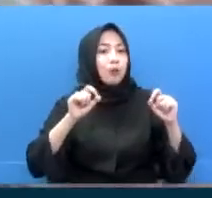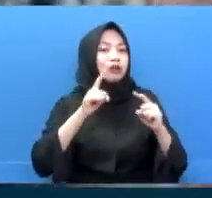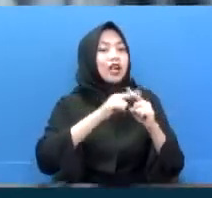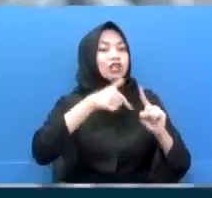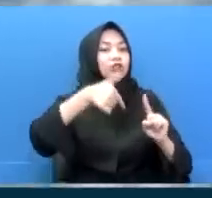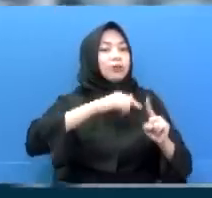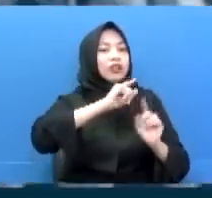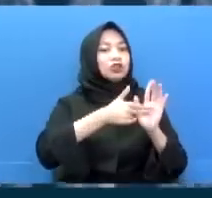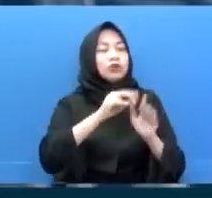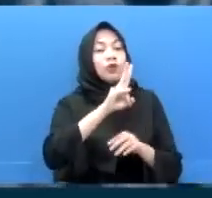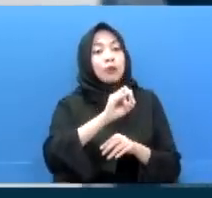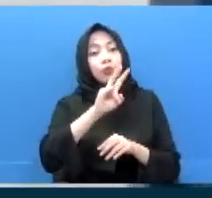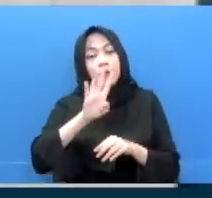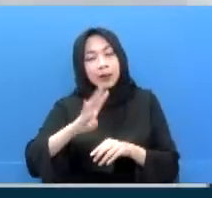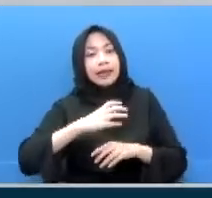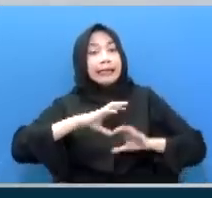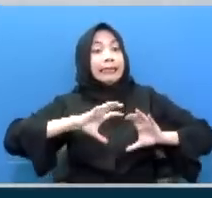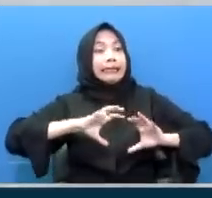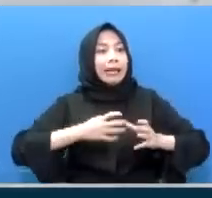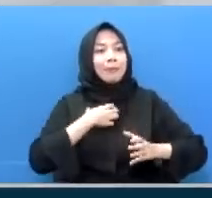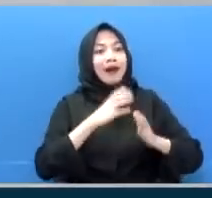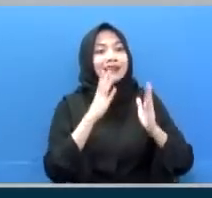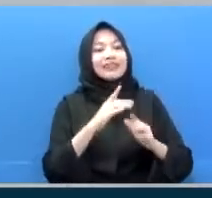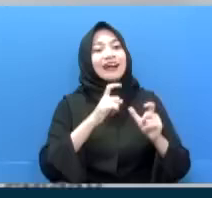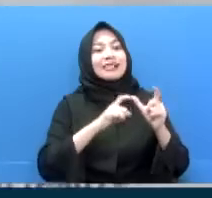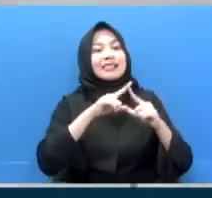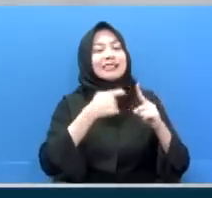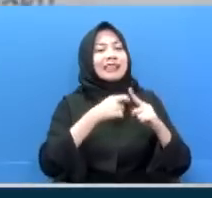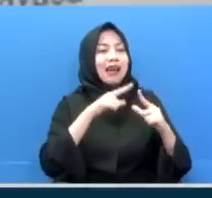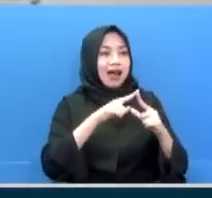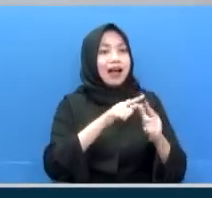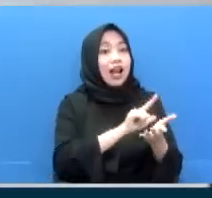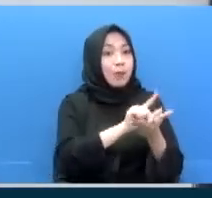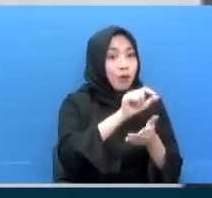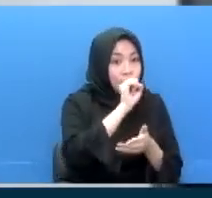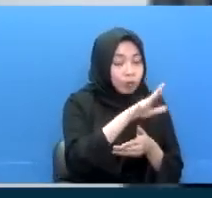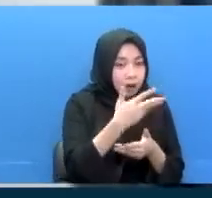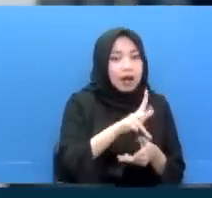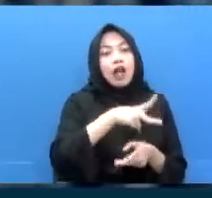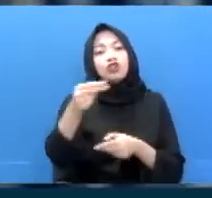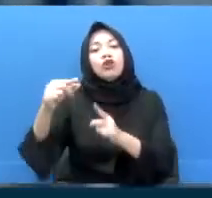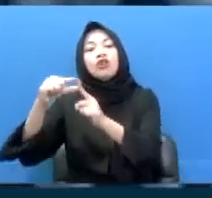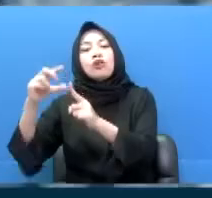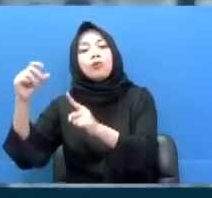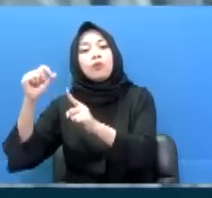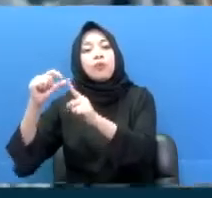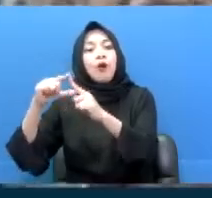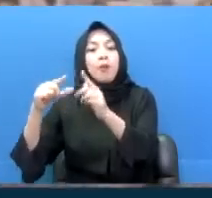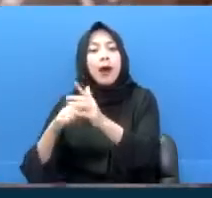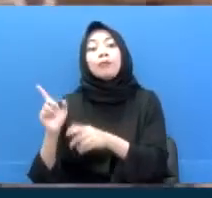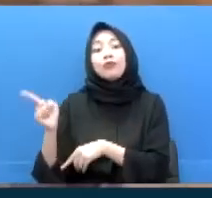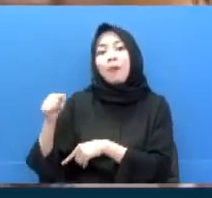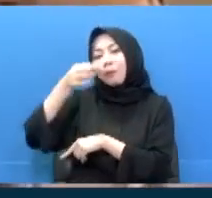2024 lalu tim kuasa hukum Saka Tatal melanjutkan pelaporan ke Propam Mabes Polri Rabu sore Farhad menilai